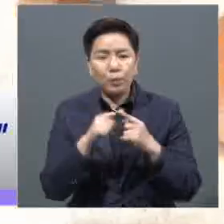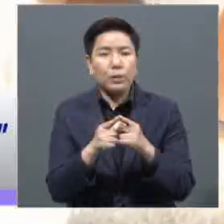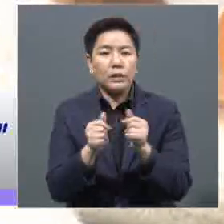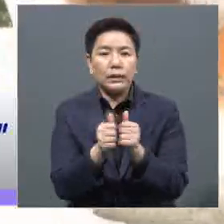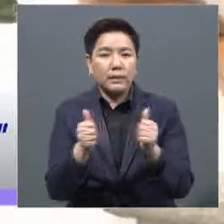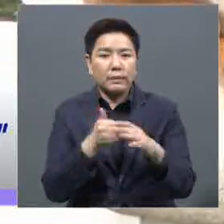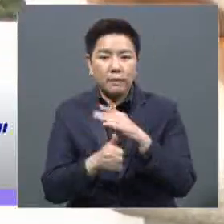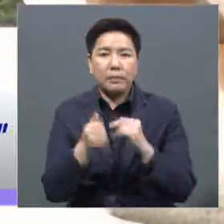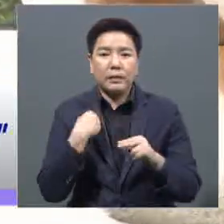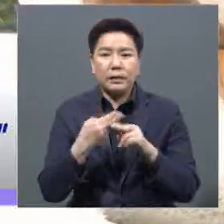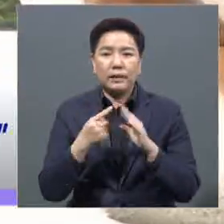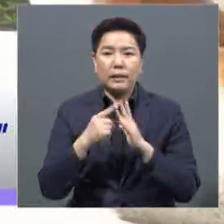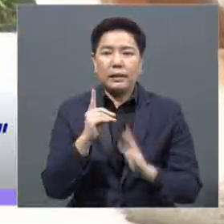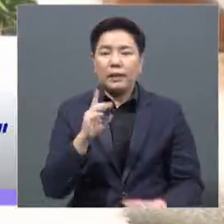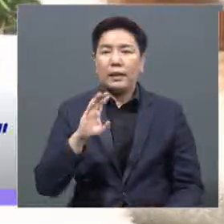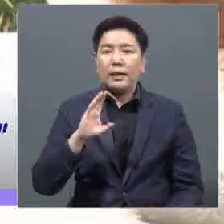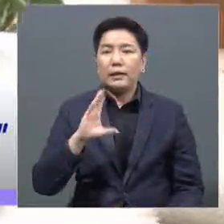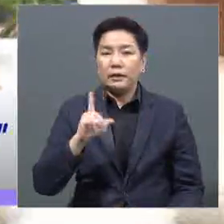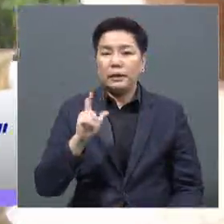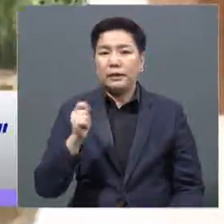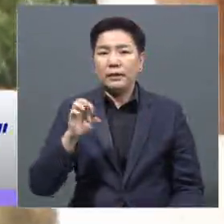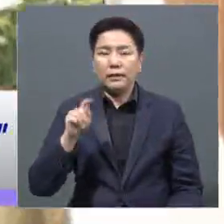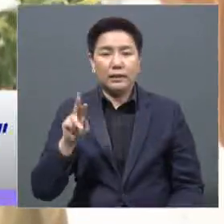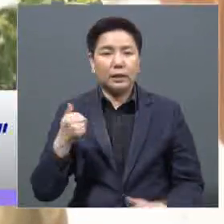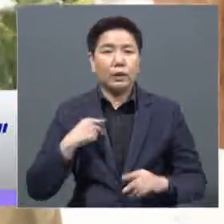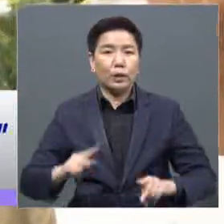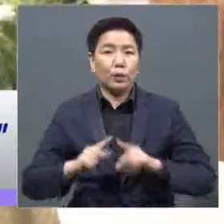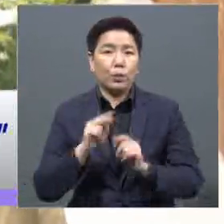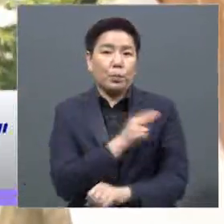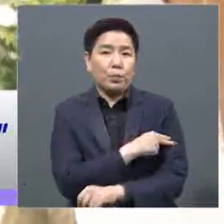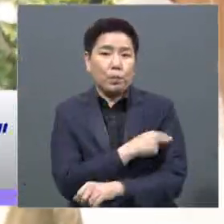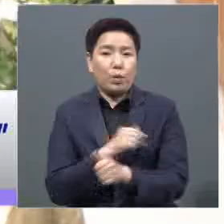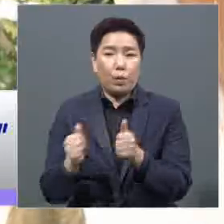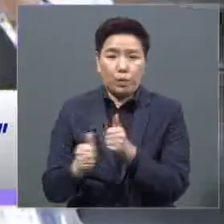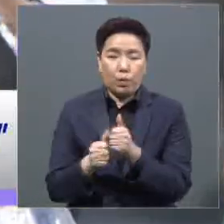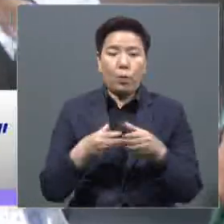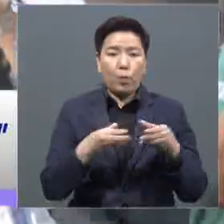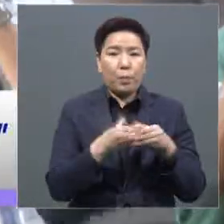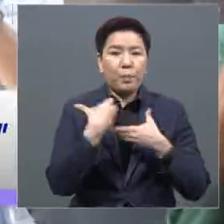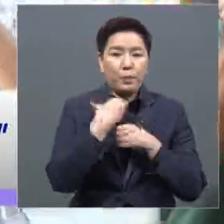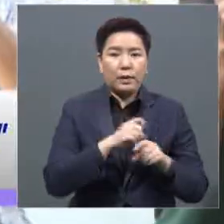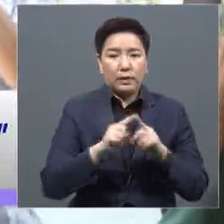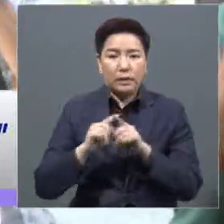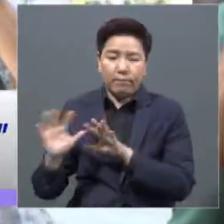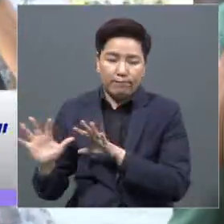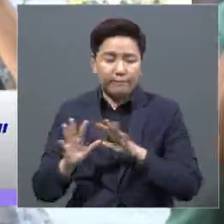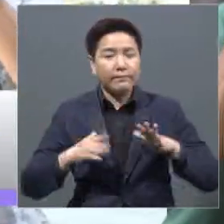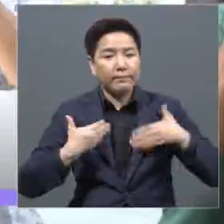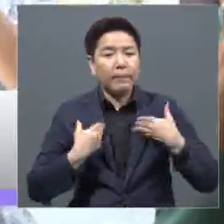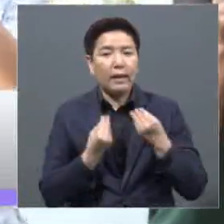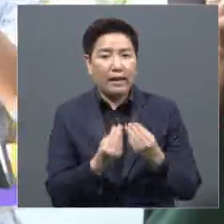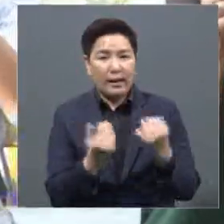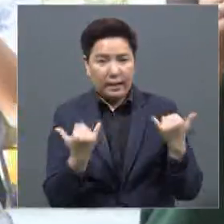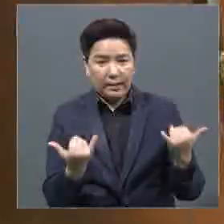ลนะคะก็มีนายเดชอิดขาวทองค่ะรัฐมนตรีช่วยว่าการกระทรวงสาธารณสุขแล้วก็แกนนำพรรคประชาธิปัตย์เนี่ยมาร่วมแสดงความยินดีกันด้ว